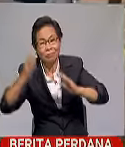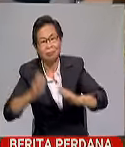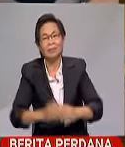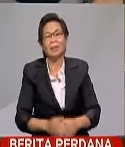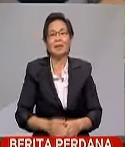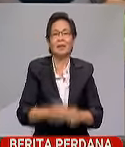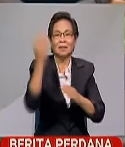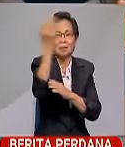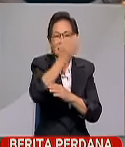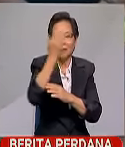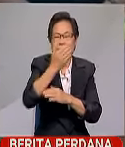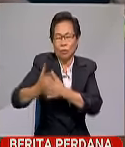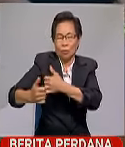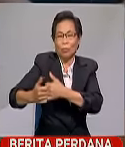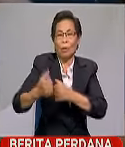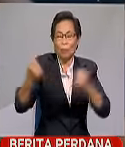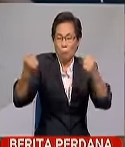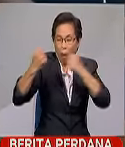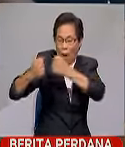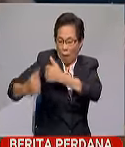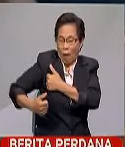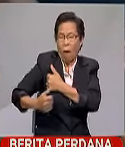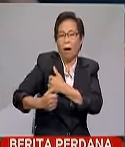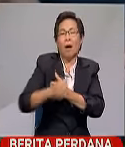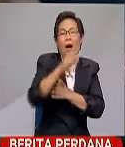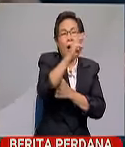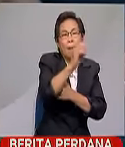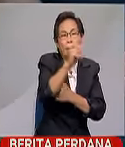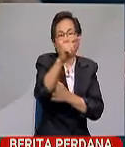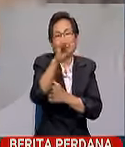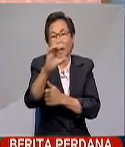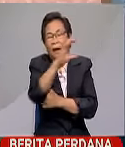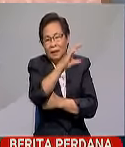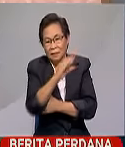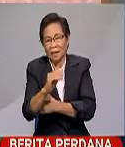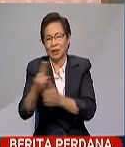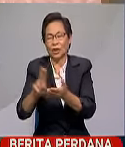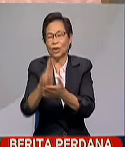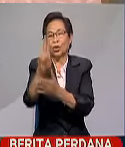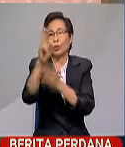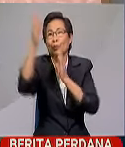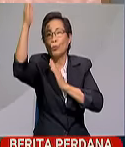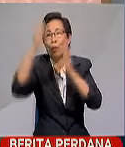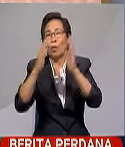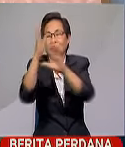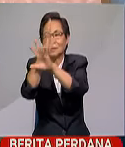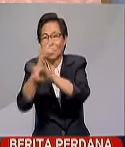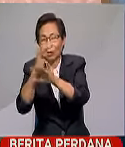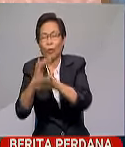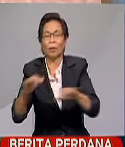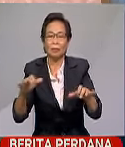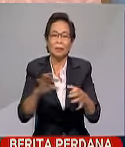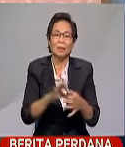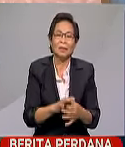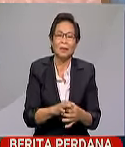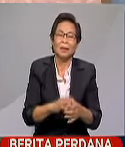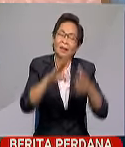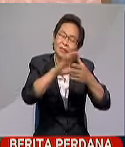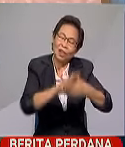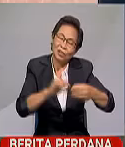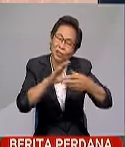Pertiwiku merupakan kerjasama Kementerian Pelancongan, Seni dan Budaya serta Universiti Malaysia Sarawak. Jalan ceritanya